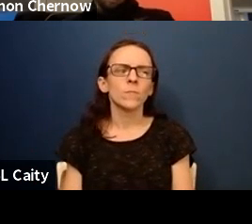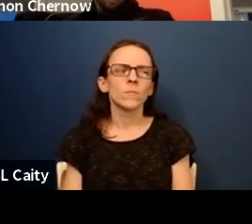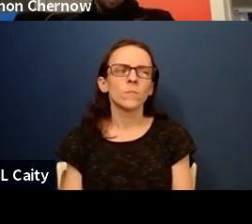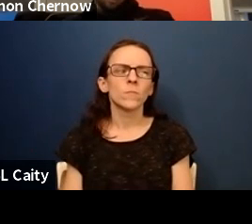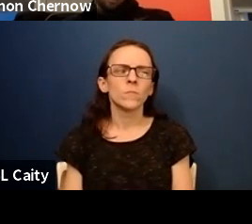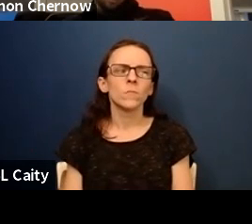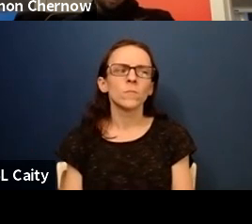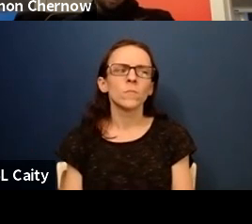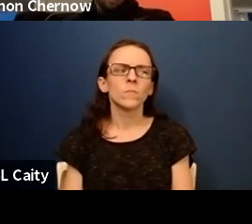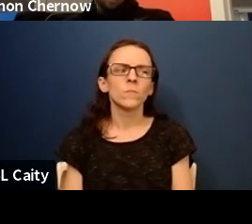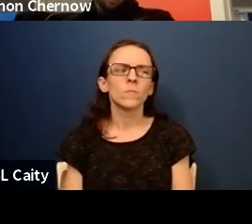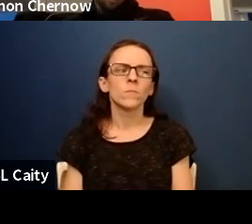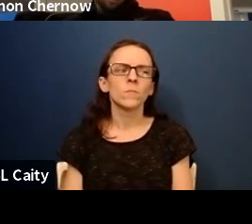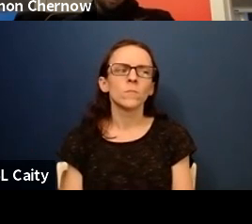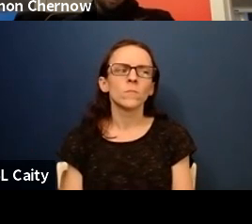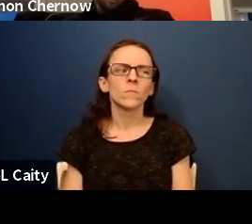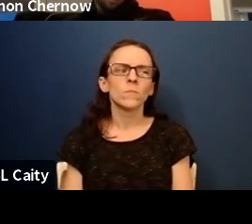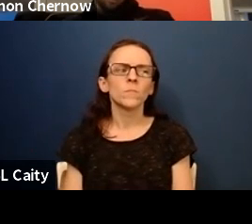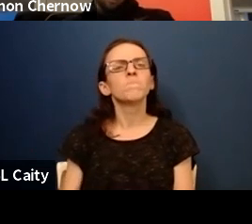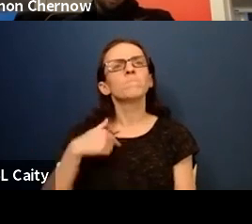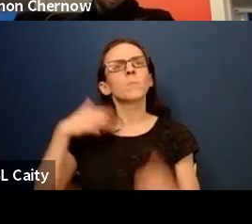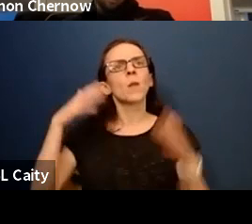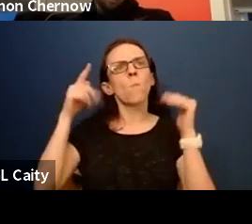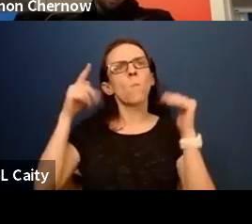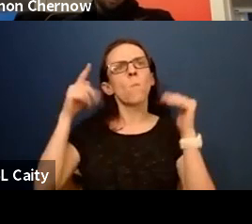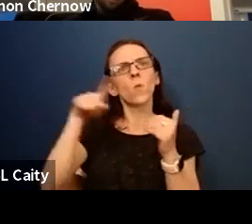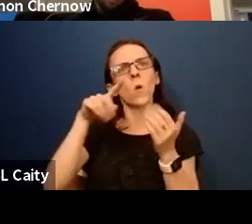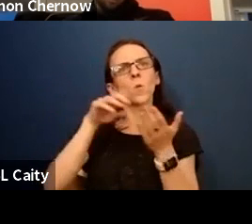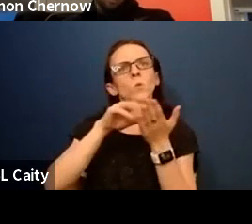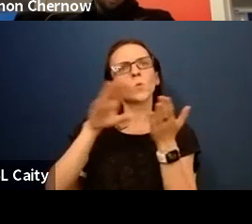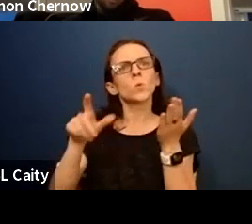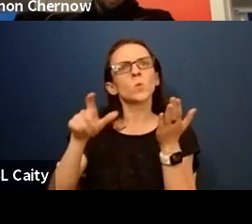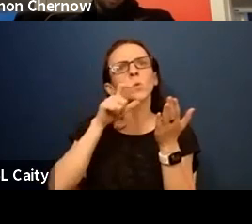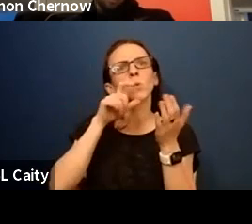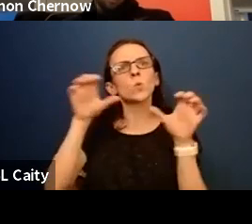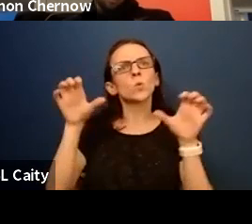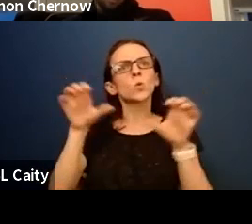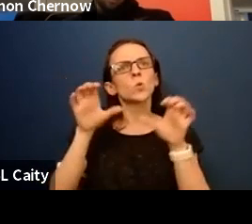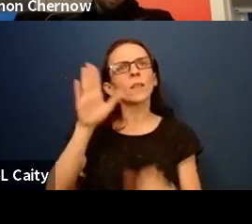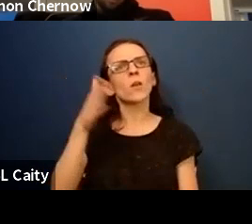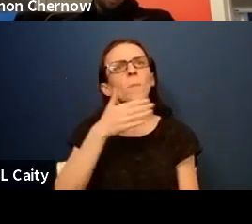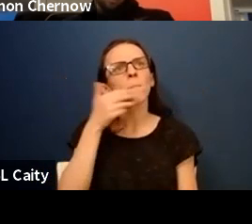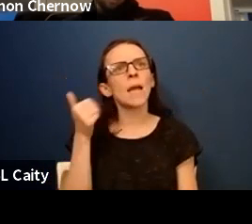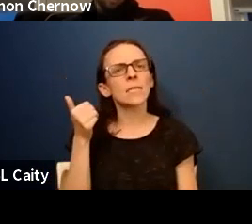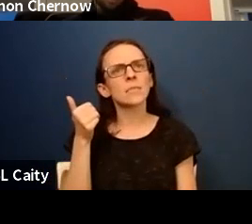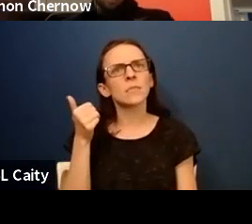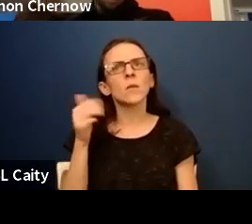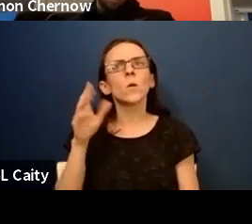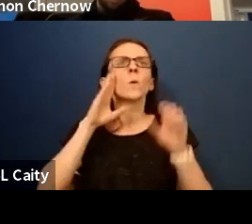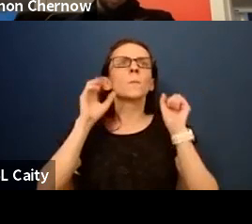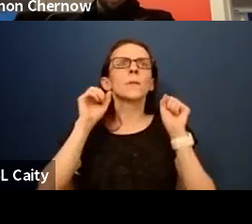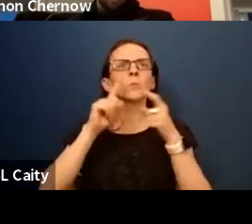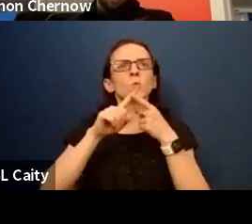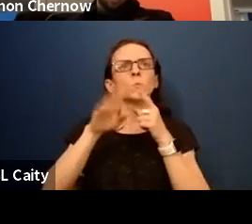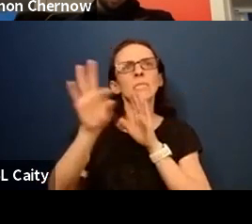咗。 So I hope those students who are doing their best should be able to be selected to